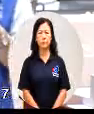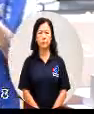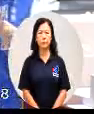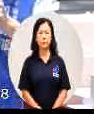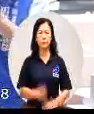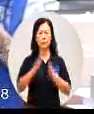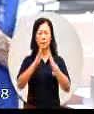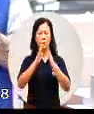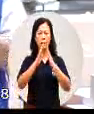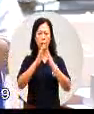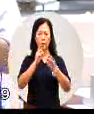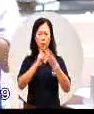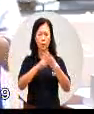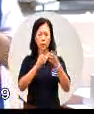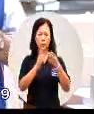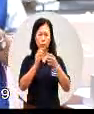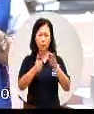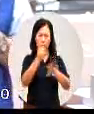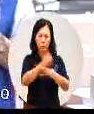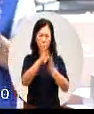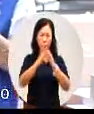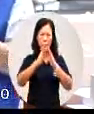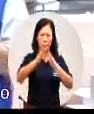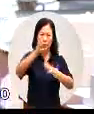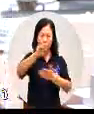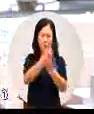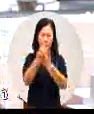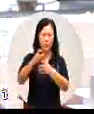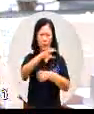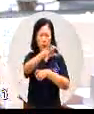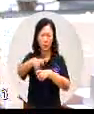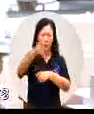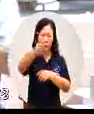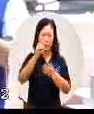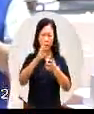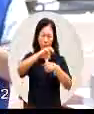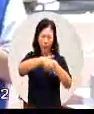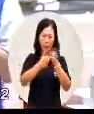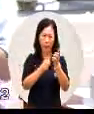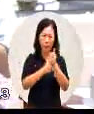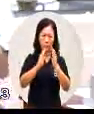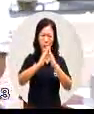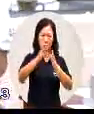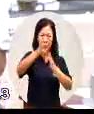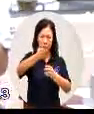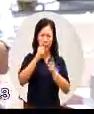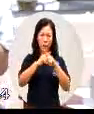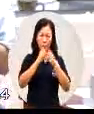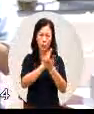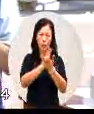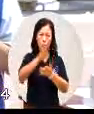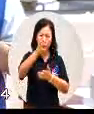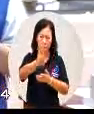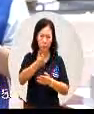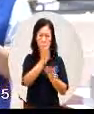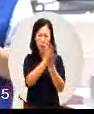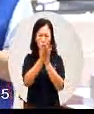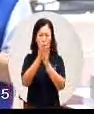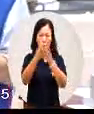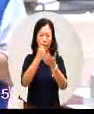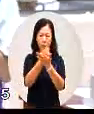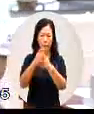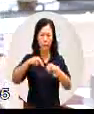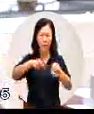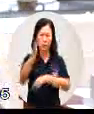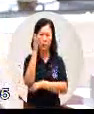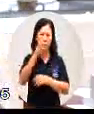主席、市长，还有我们各局处所长，包括副市长、秘书长哈、等等的，我们所有的行政所